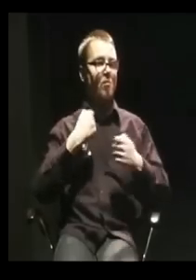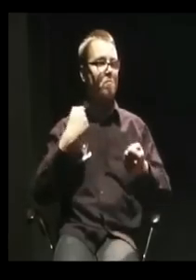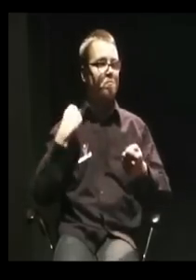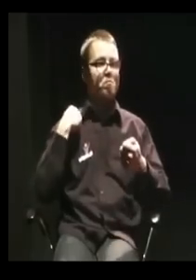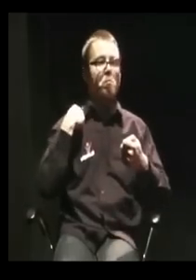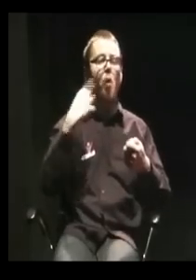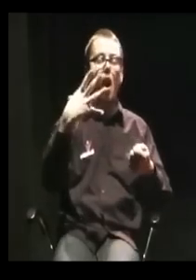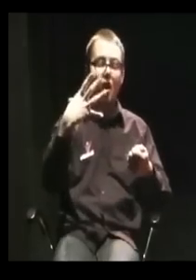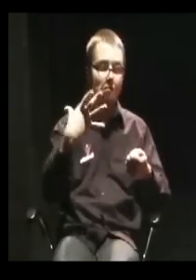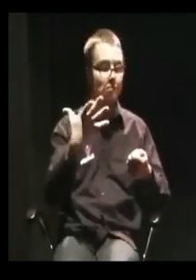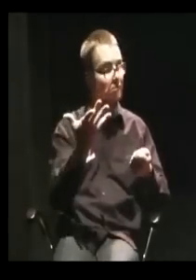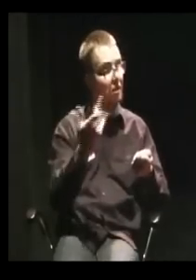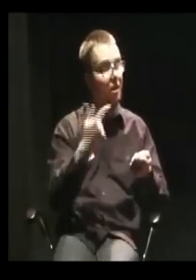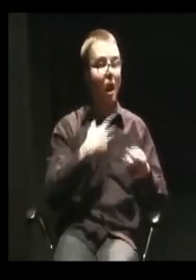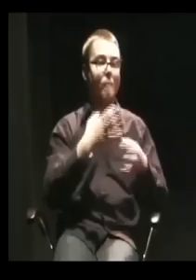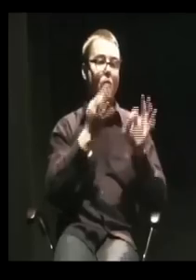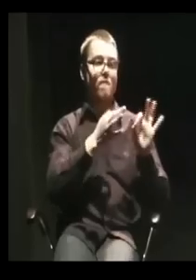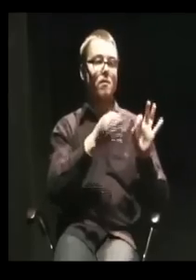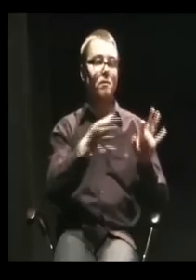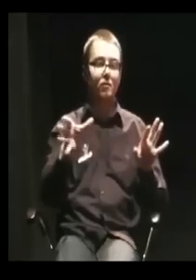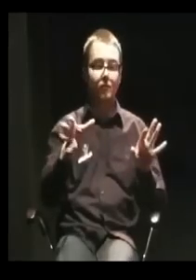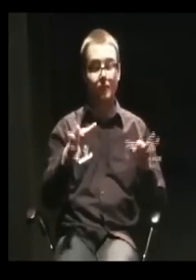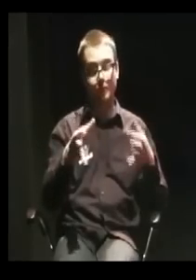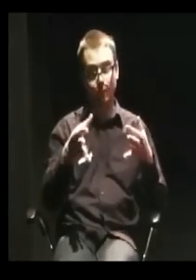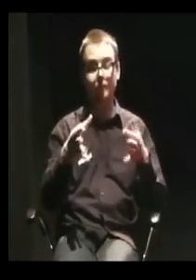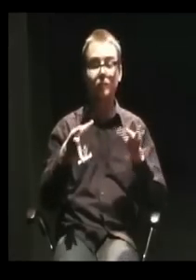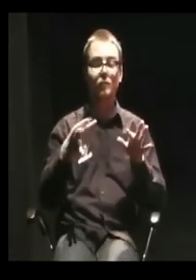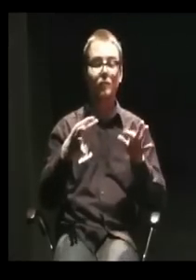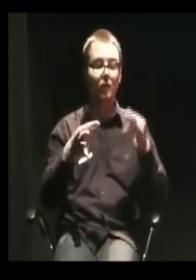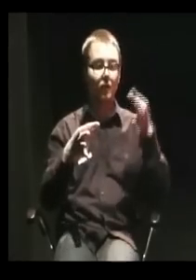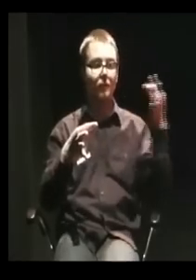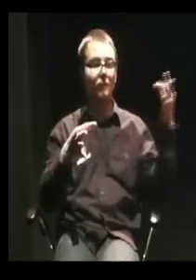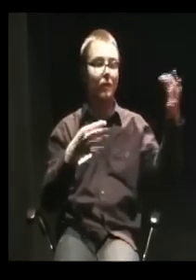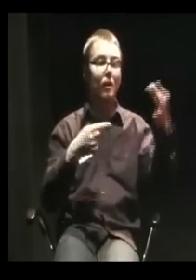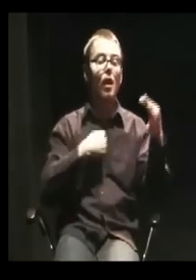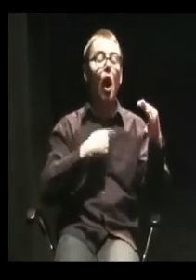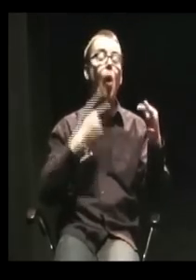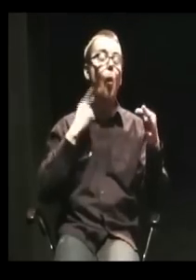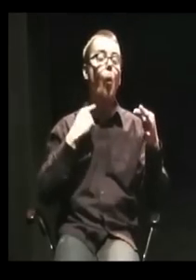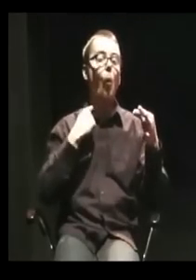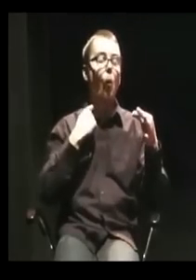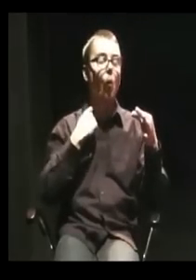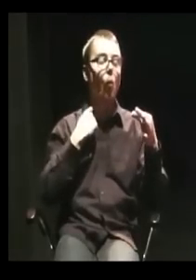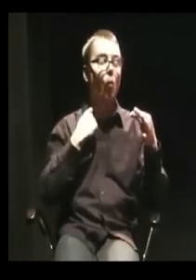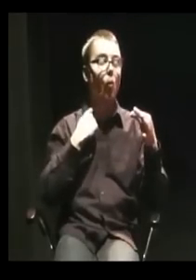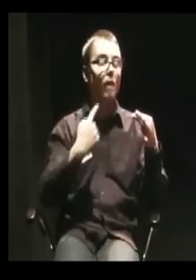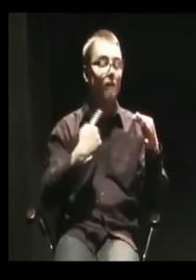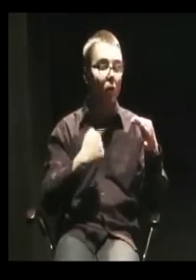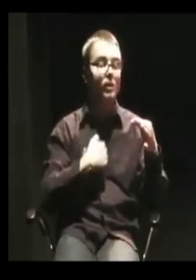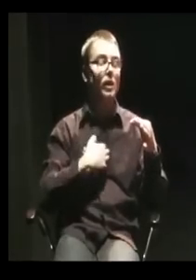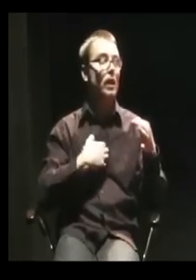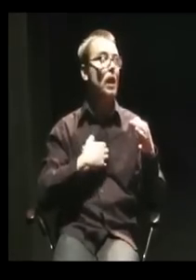wina. A tam stał ochroniarz. W jakiś czas wychodził, wchodził. Udawałem pijanego. Z tym kieliszkiem wina stałem tak przez pół